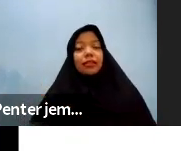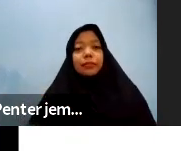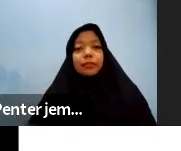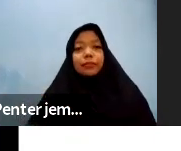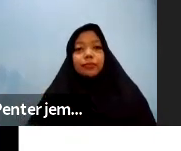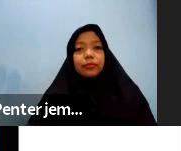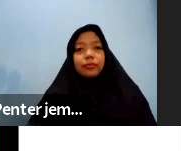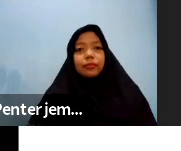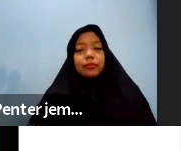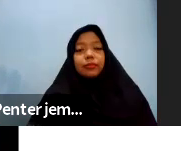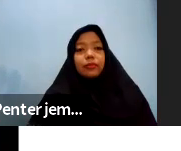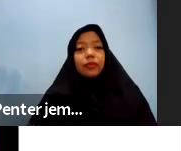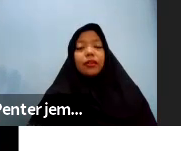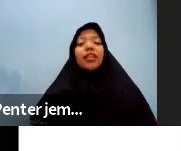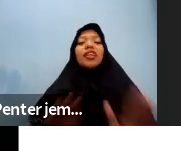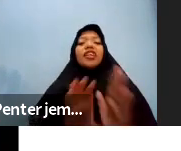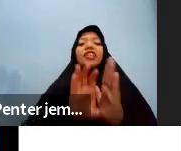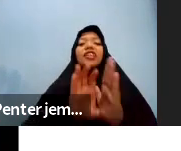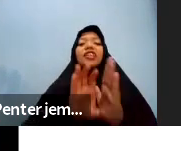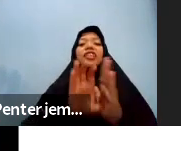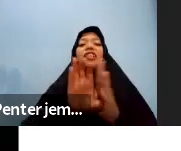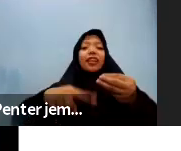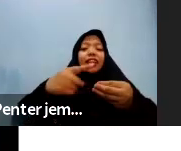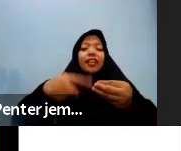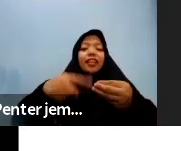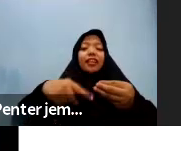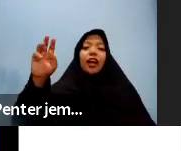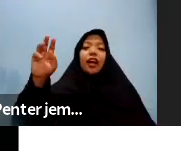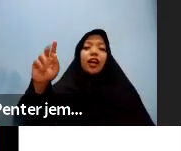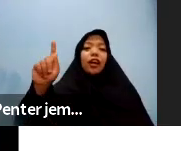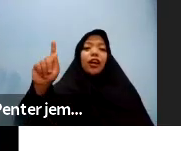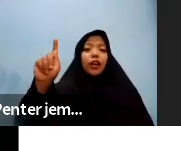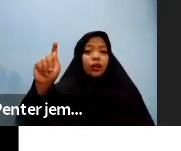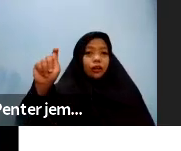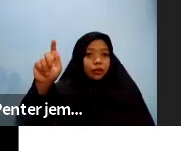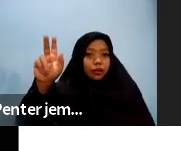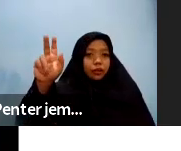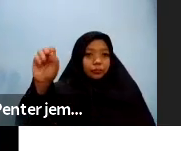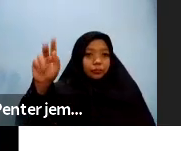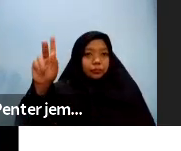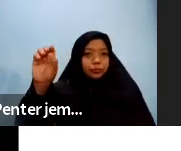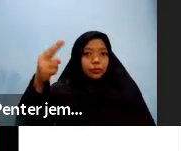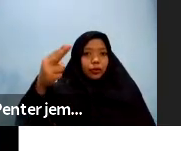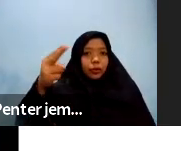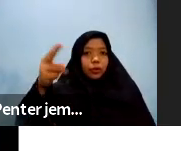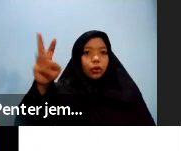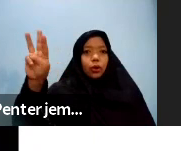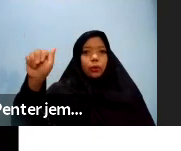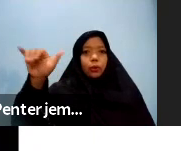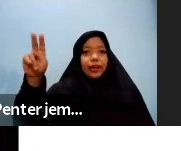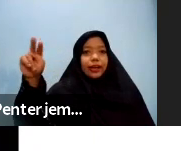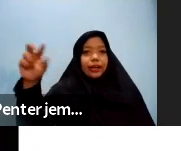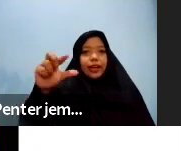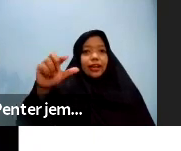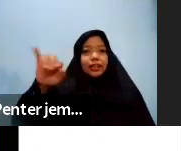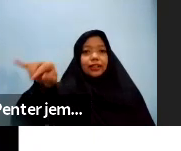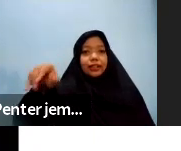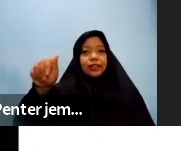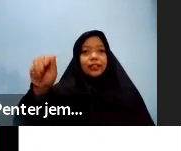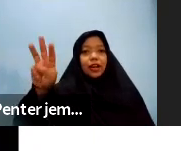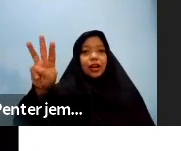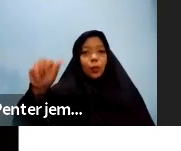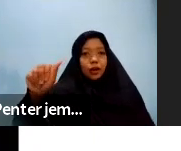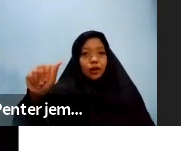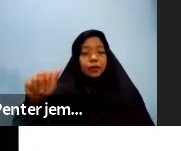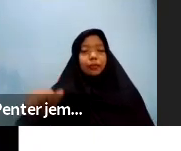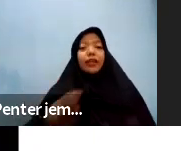kisah para tokoh wayang Jawa yang mempunyai nilai-nilai luhur dan bisa dijadikan teladan dalam kehidupan kau ini